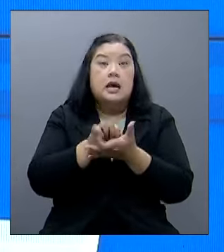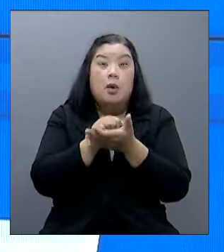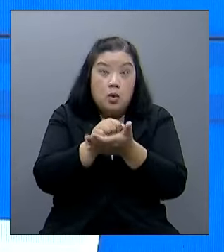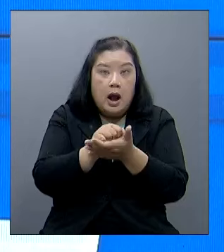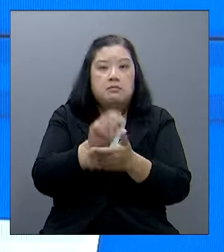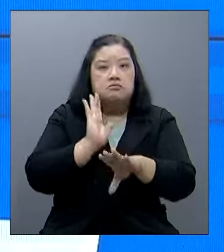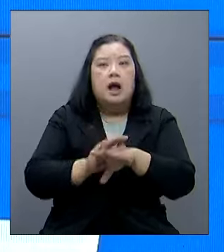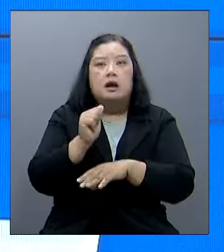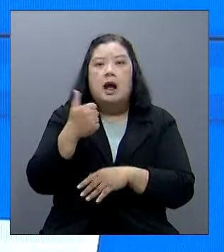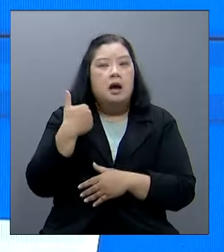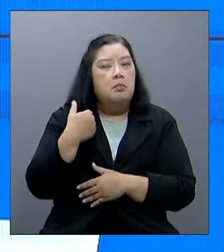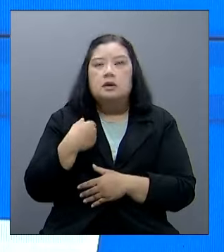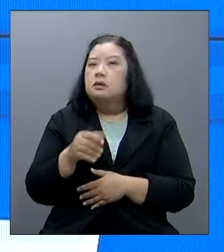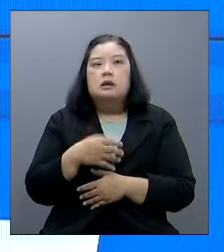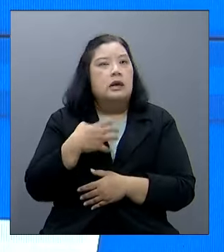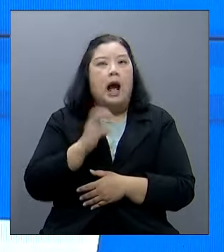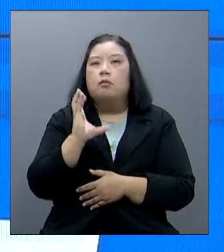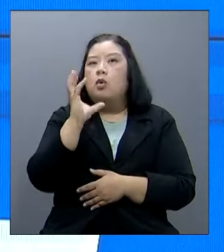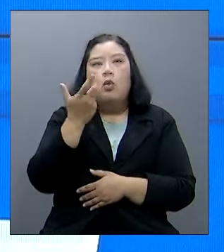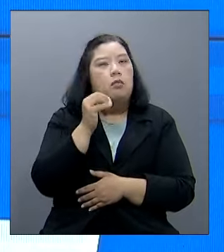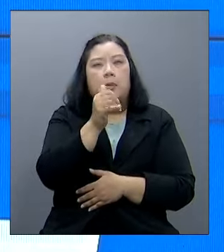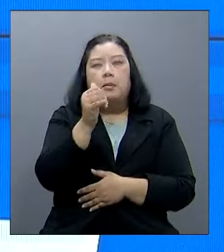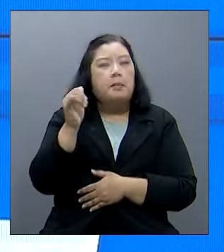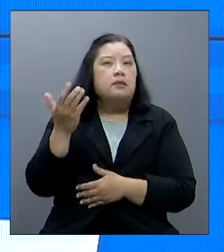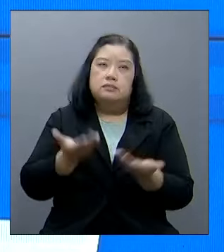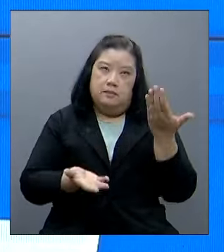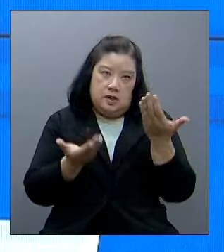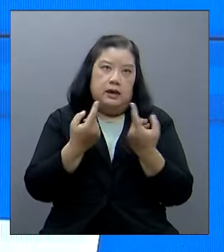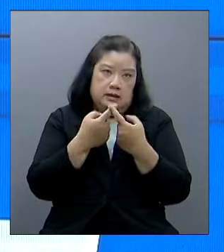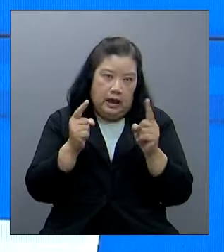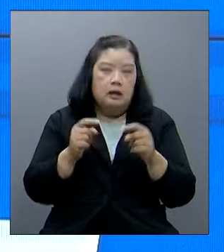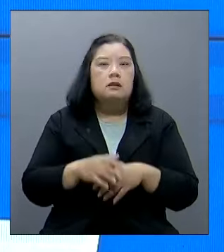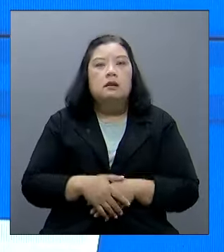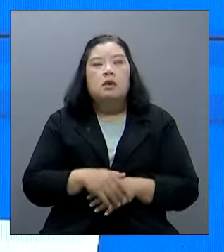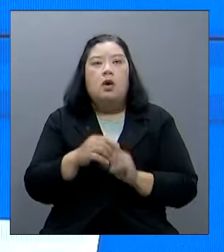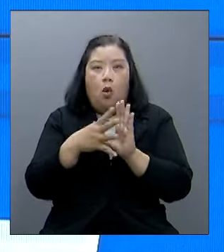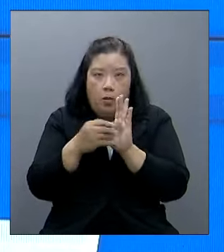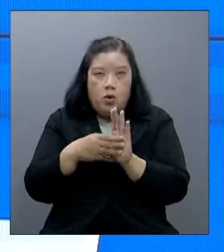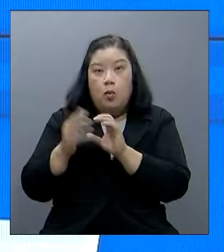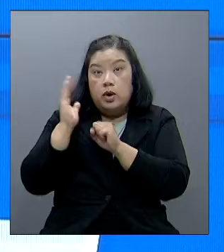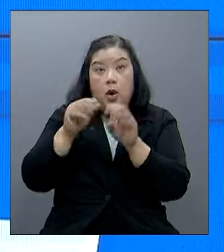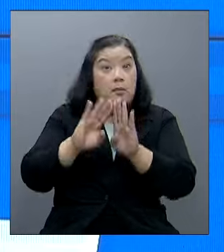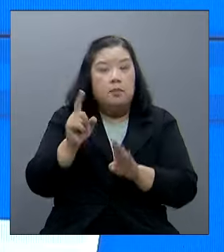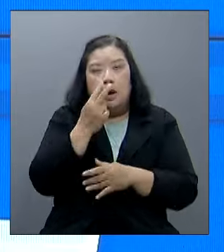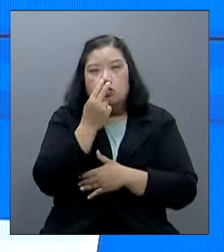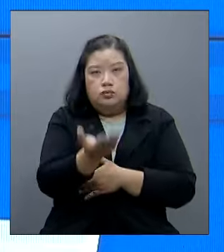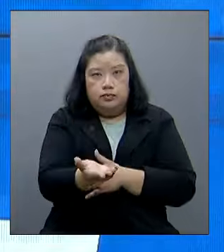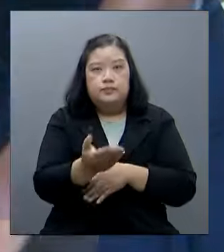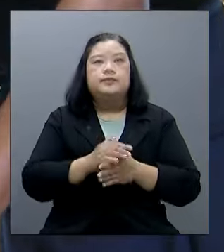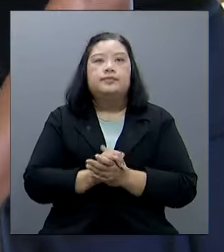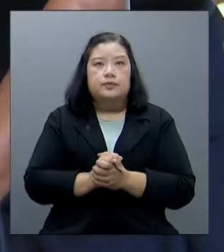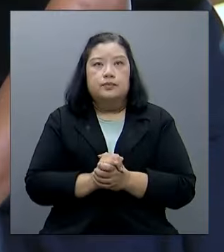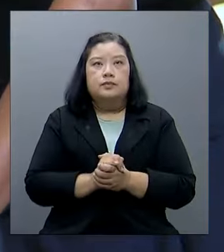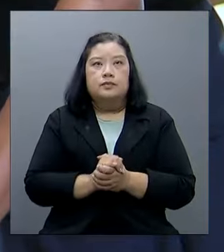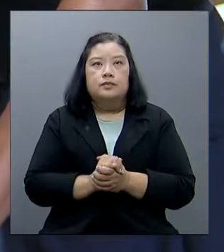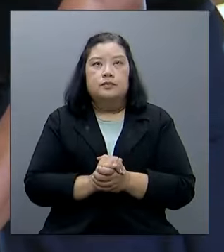ออาชีพไปได้แบบทั่วโลกเลยนะคะแต่ว่าการฝึกนะคะและวิทยากรทั้งหมดนี้ที่พี่มาลีจะเป็นอย่างไรไปติดตามกันค่ะ